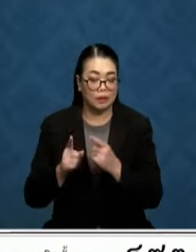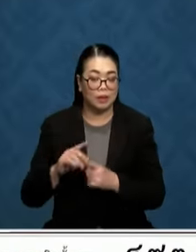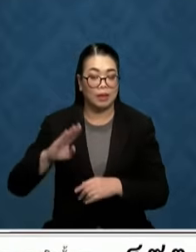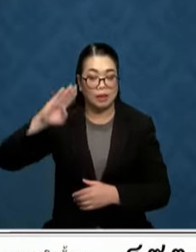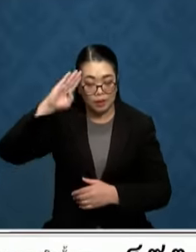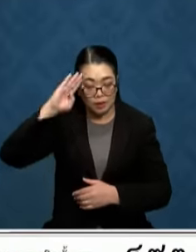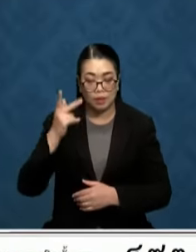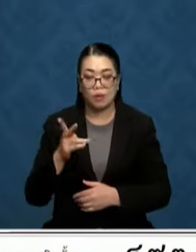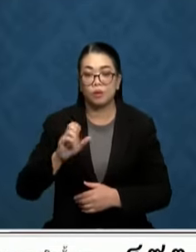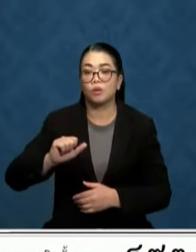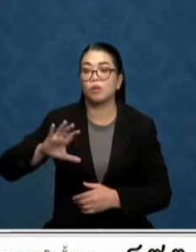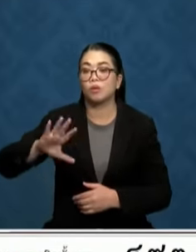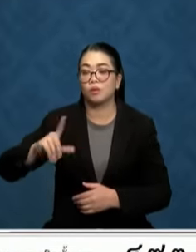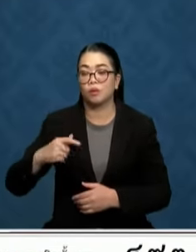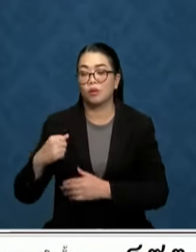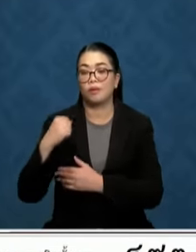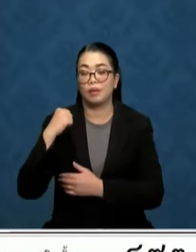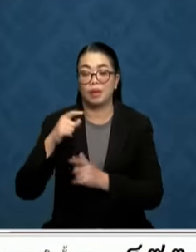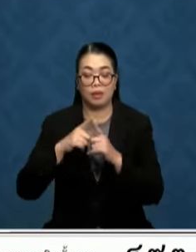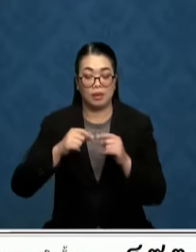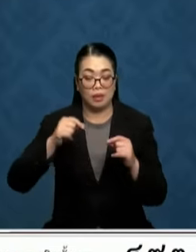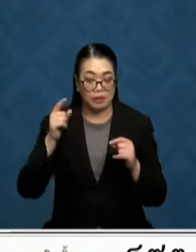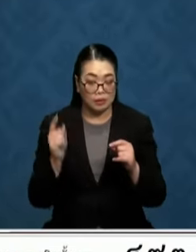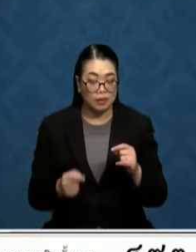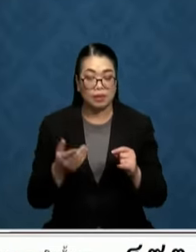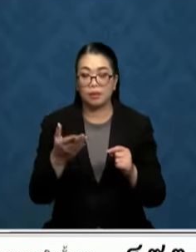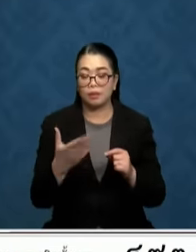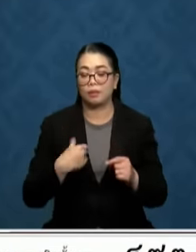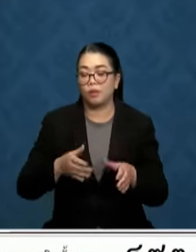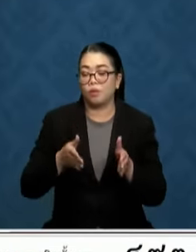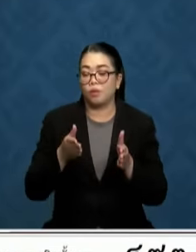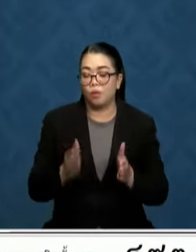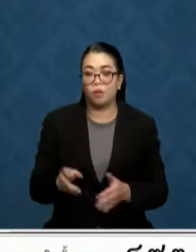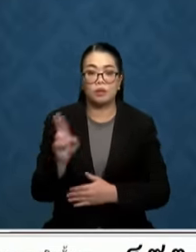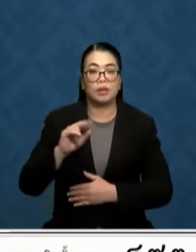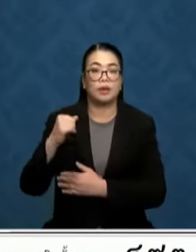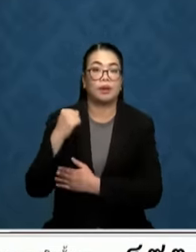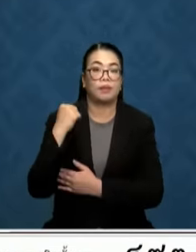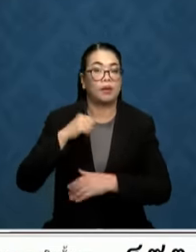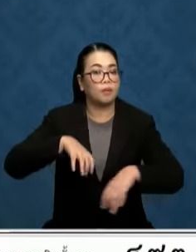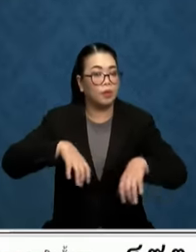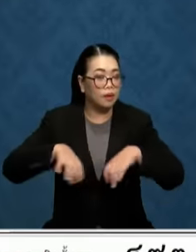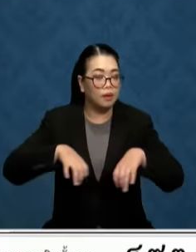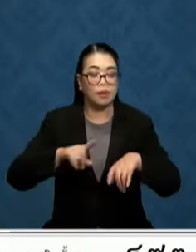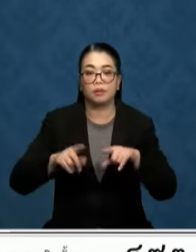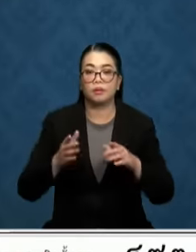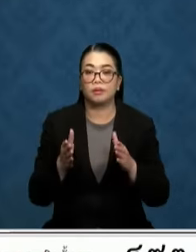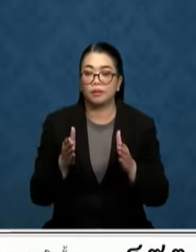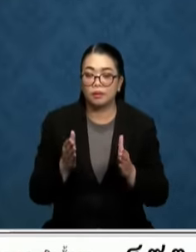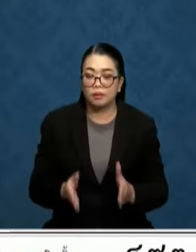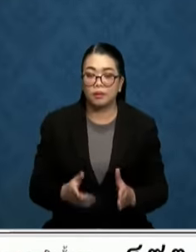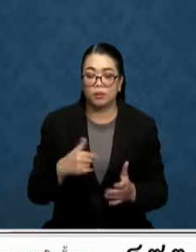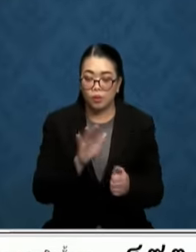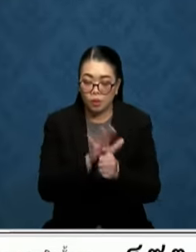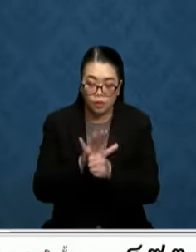าติยังมีอำนาจในเชิงข้เทศจริงว่าเป็นขณะบุคคลที่ใช้อำนาจบริหาร นิติบัญัติโดย